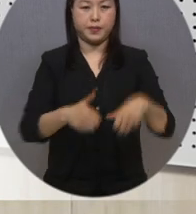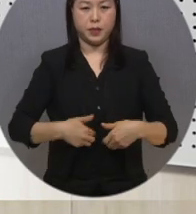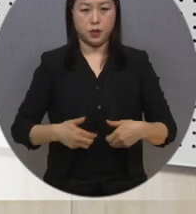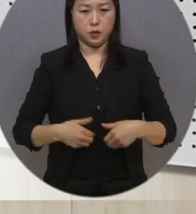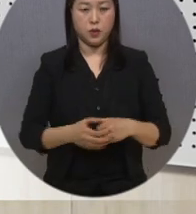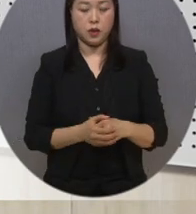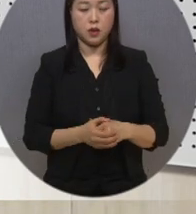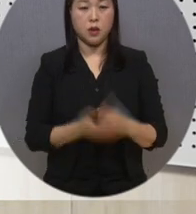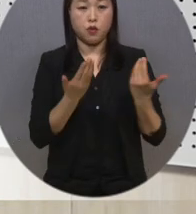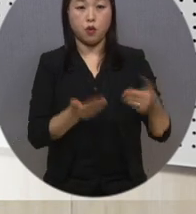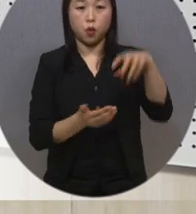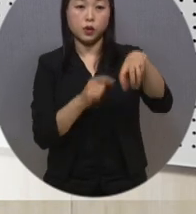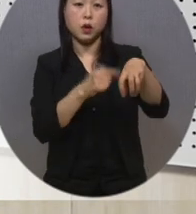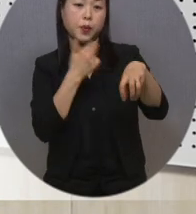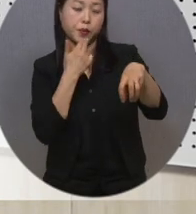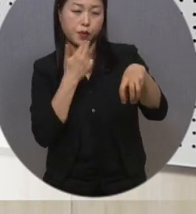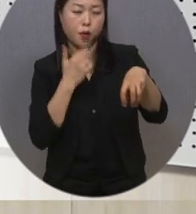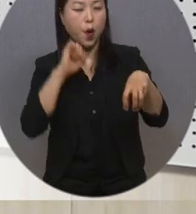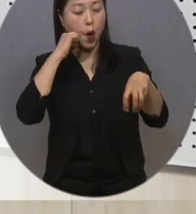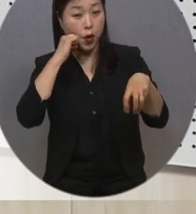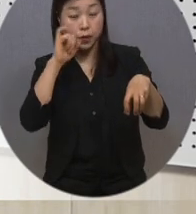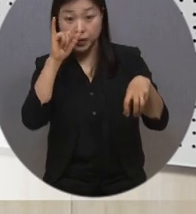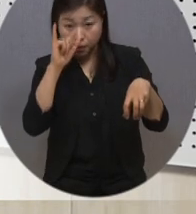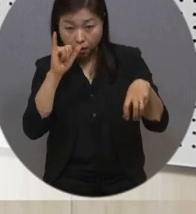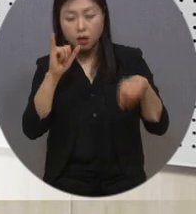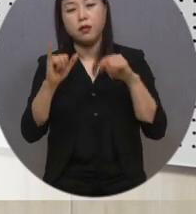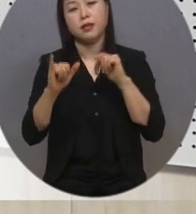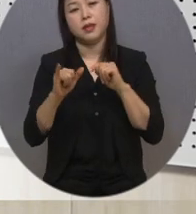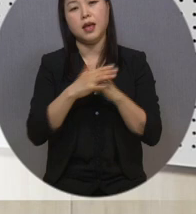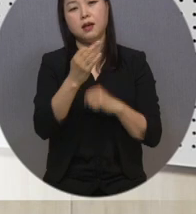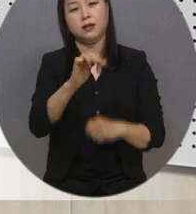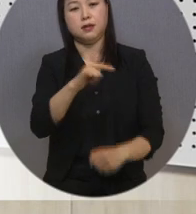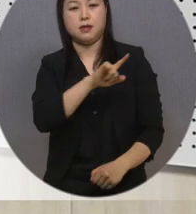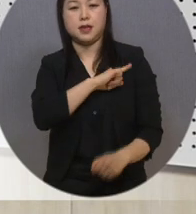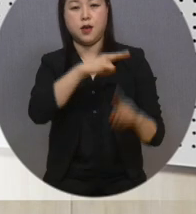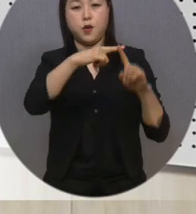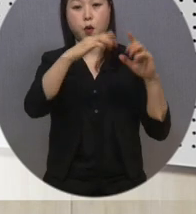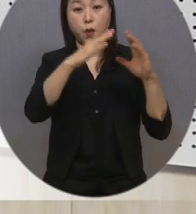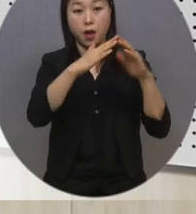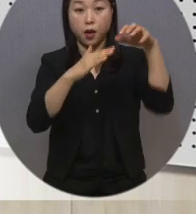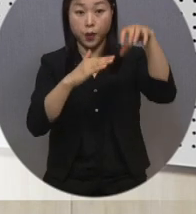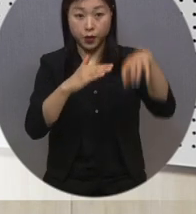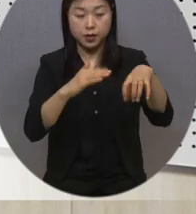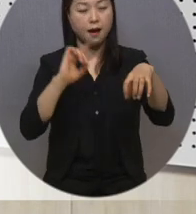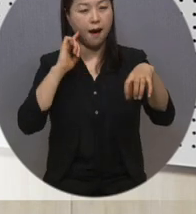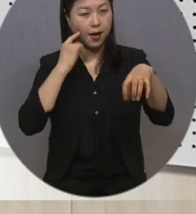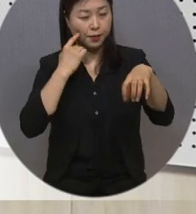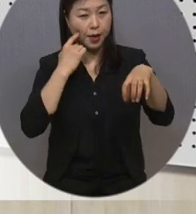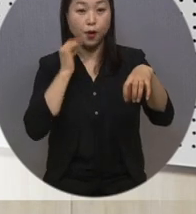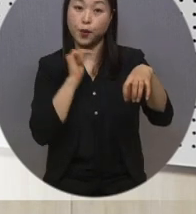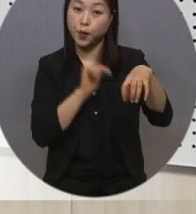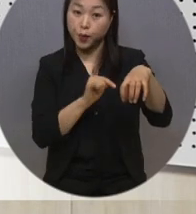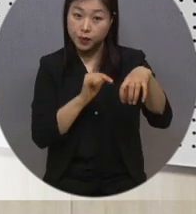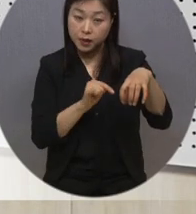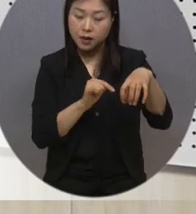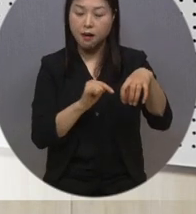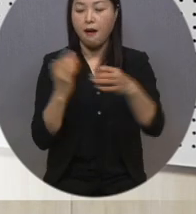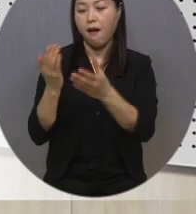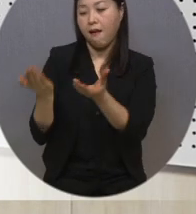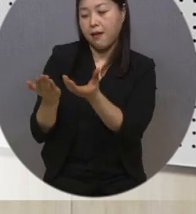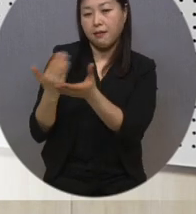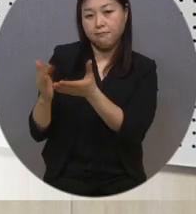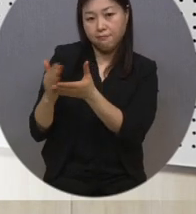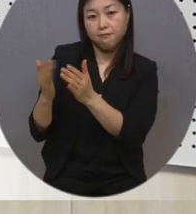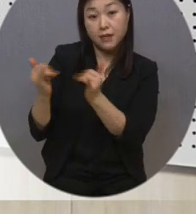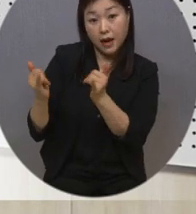못해서 어려움을 겪고 있었는데요. 때마침 우리 여천제일교회에서 이 교회의 아름다운 공간을 우리 환경미화원들을